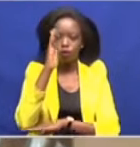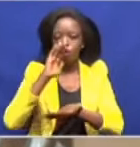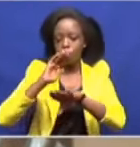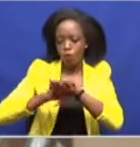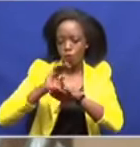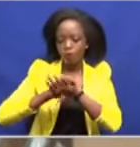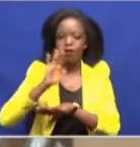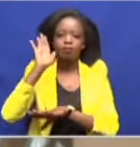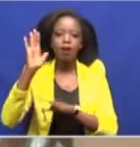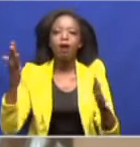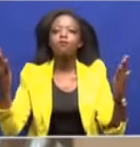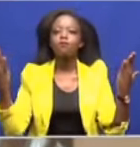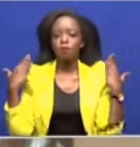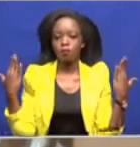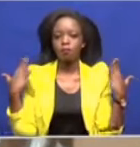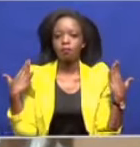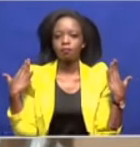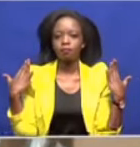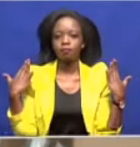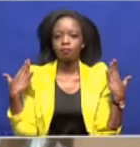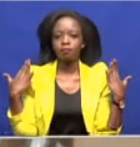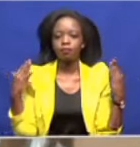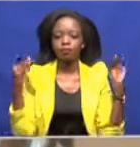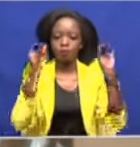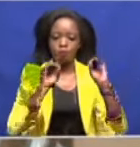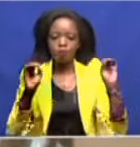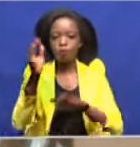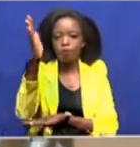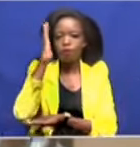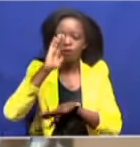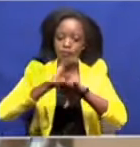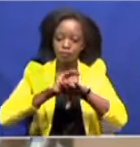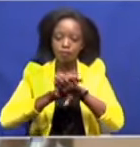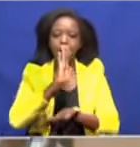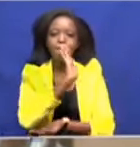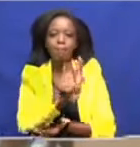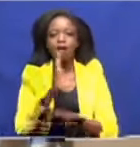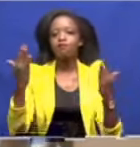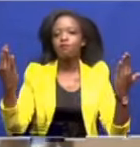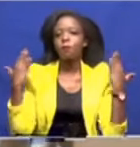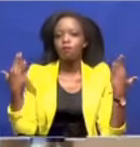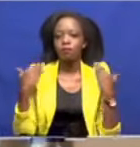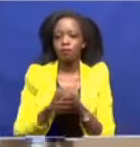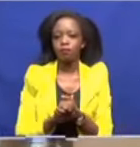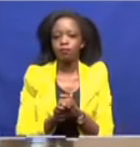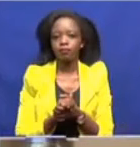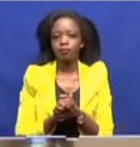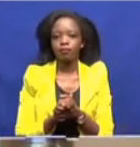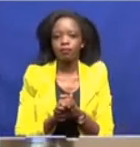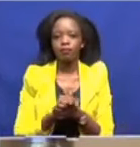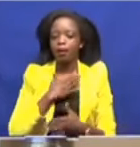wako ni wa milele. E Bwana, wema wako ni wa milele.